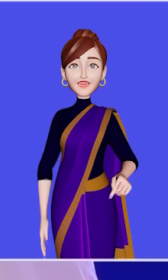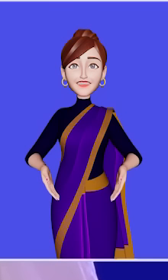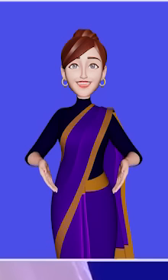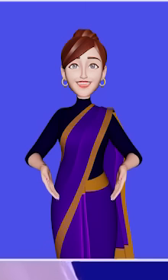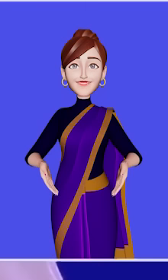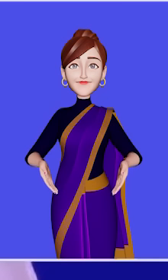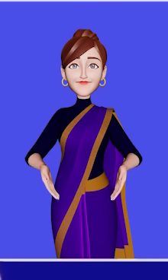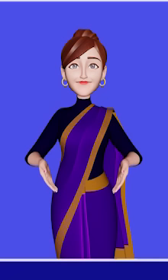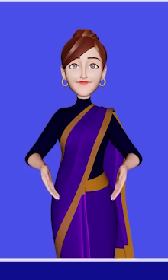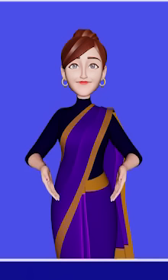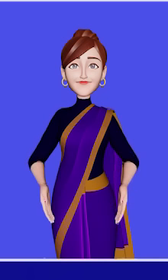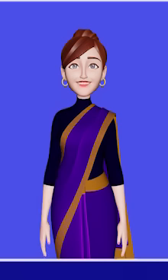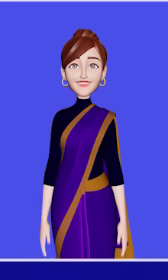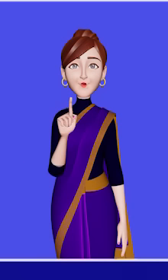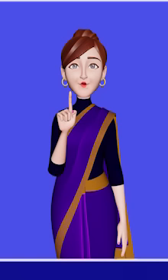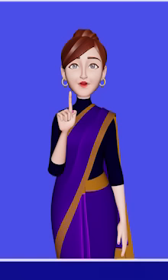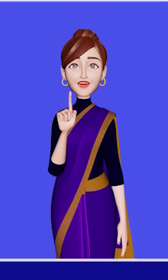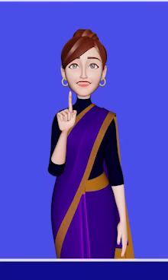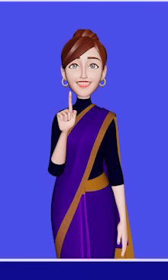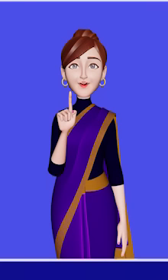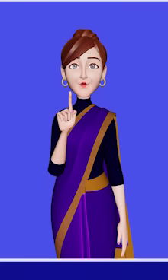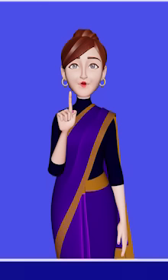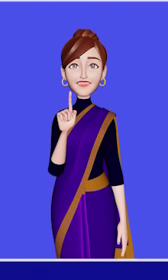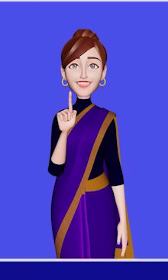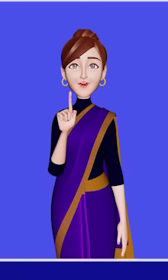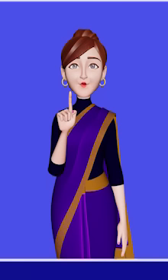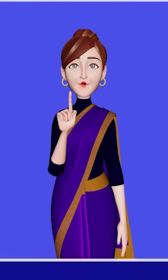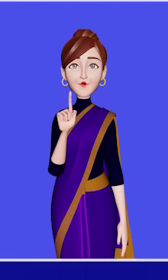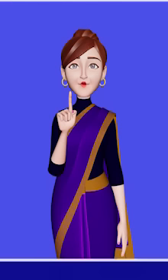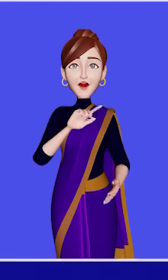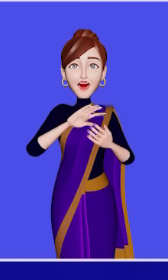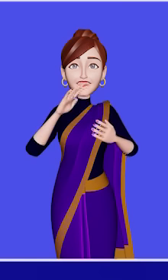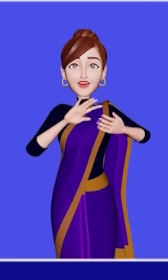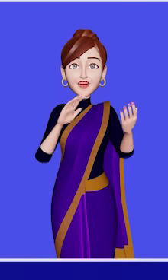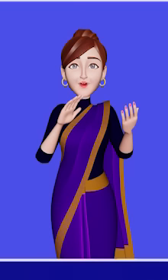पूरे ग्लोबल साउथ के लिए गर्व का विषय है।